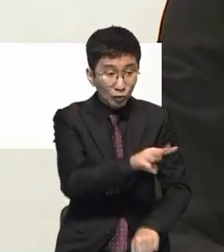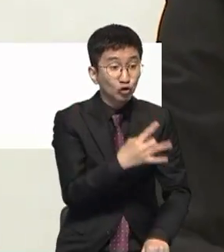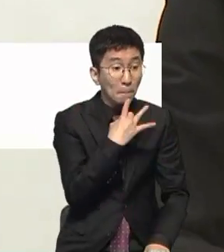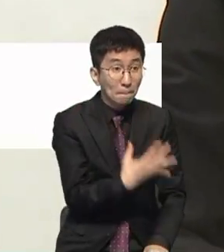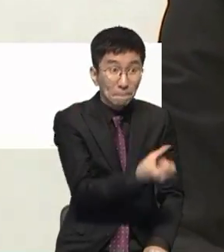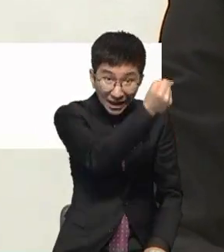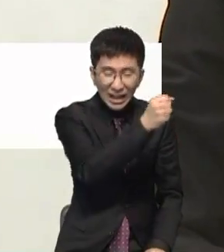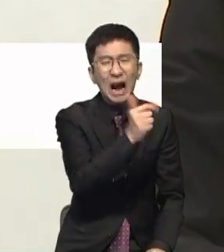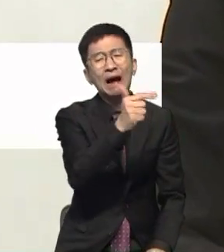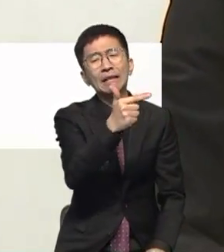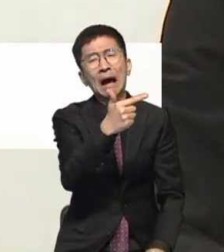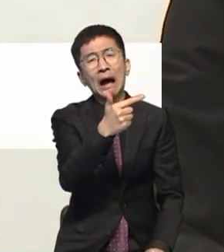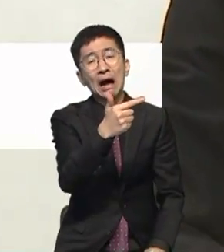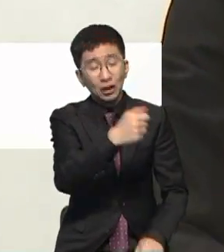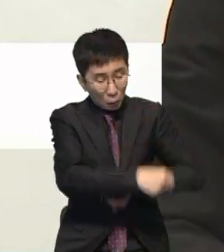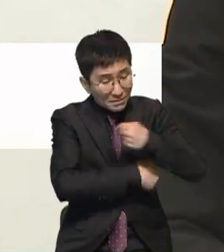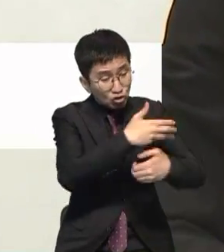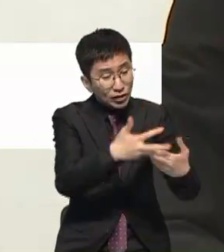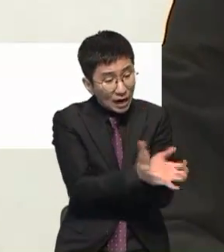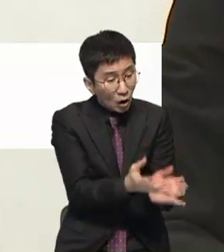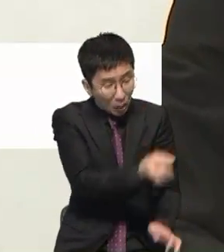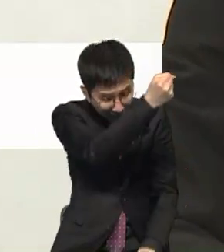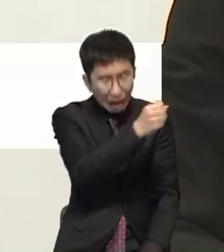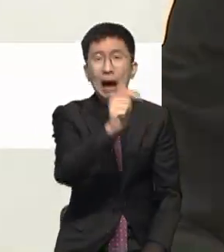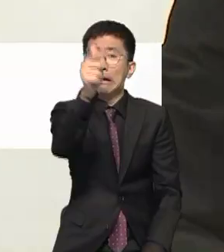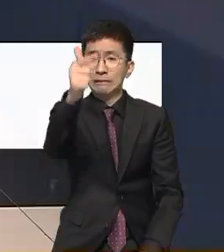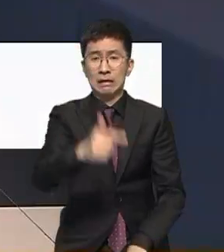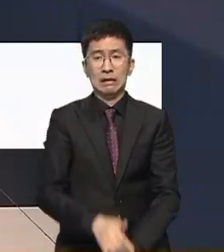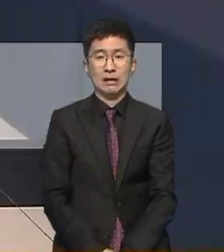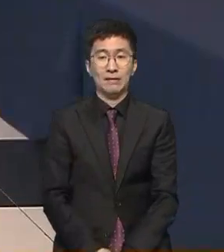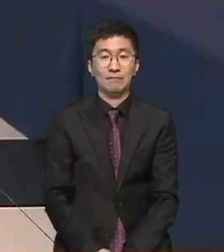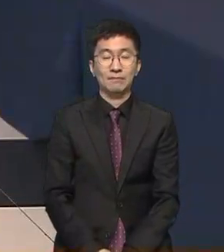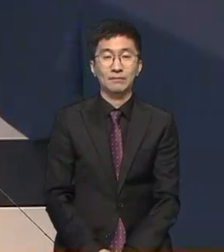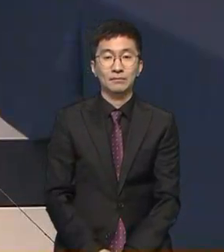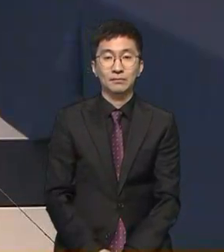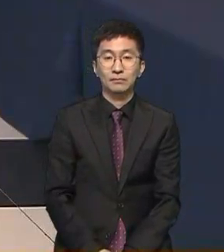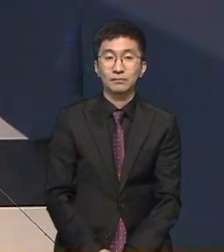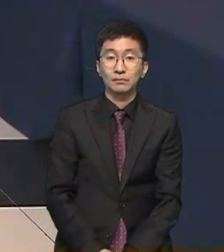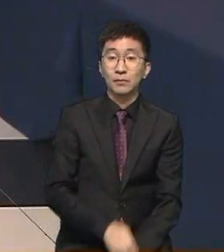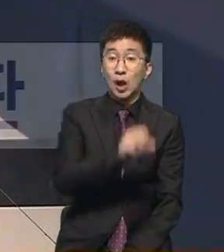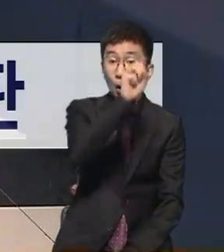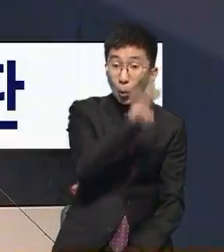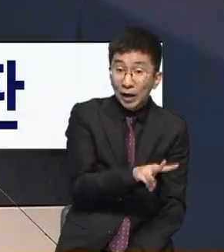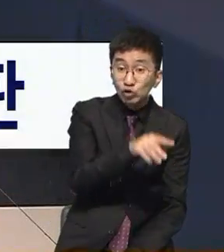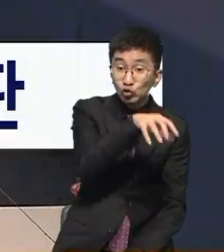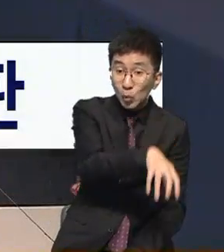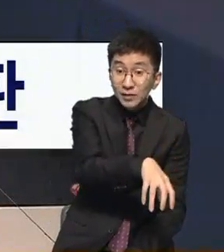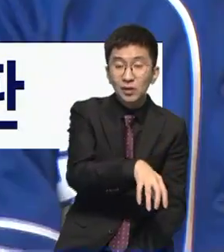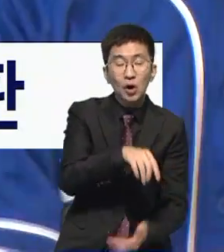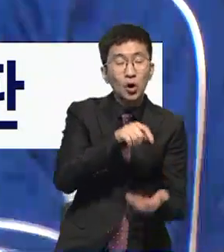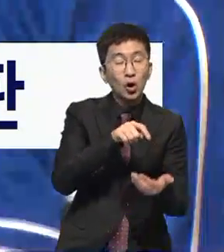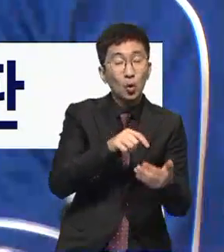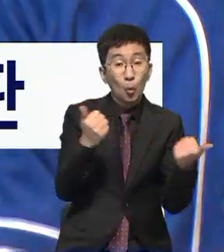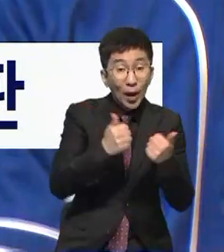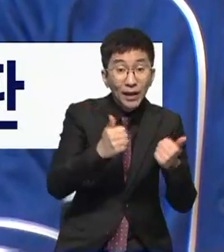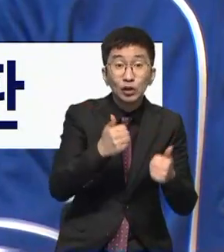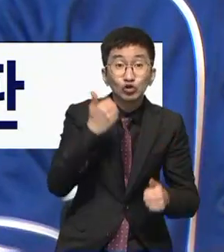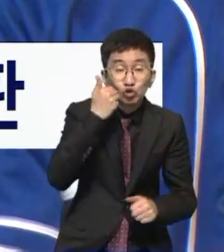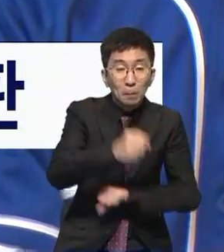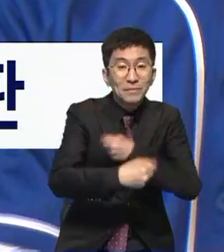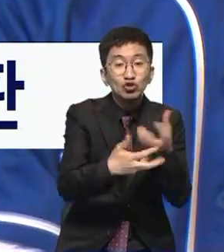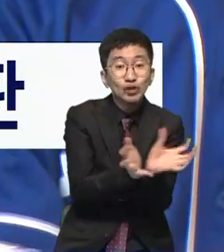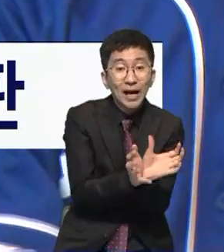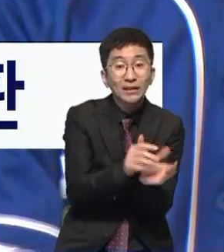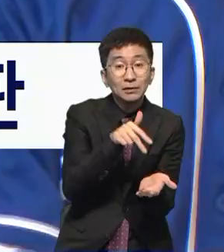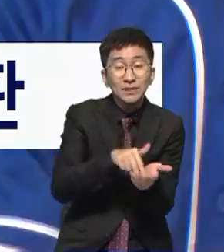정당의 저는 전유물이 아니다 이렇게 생각을 하고 있습니다. 역시 광주에서 선대위 회의를 연 민주당은 검찰 출신들이